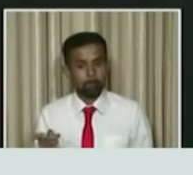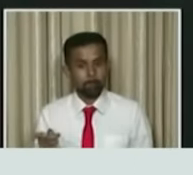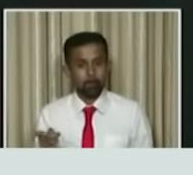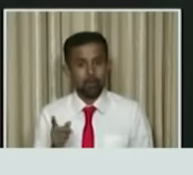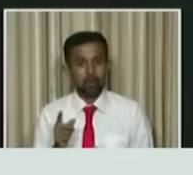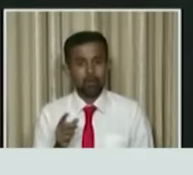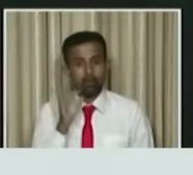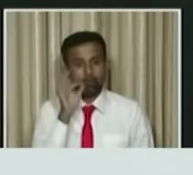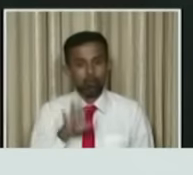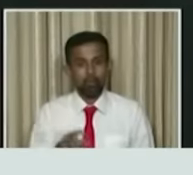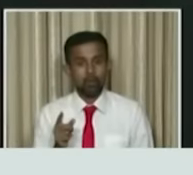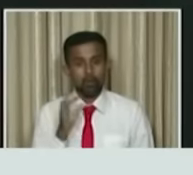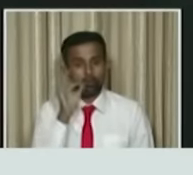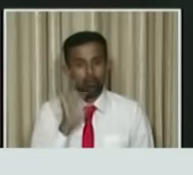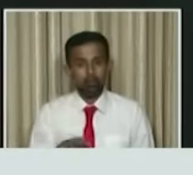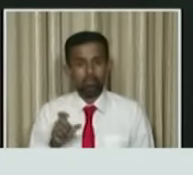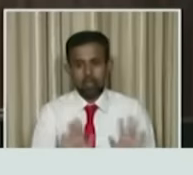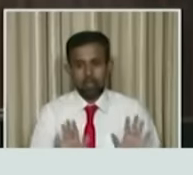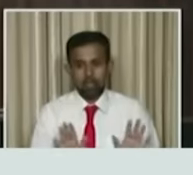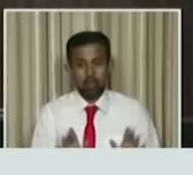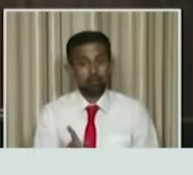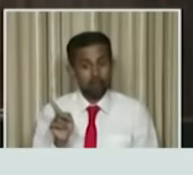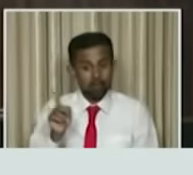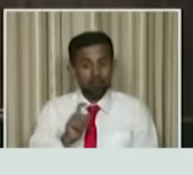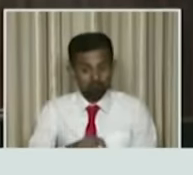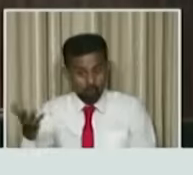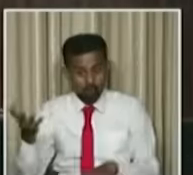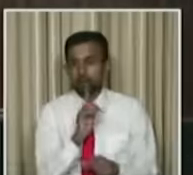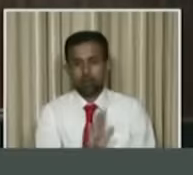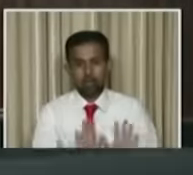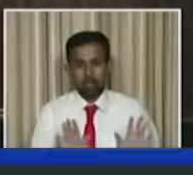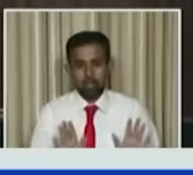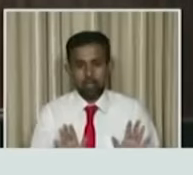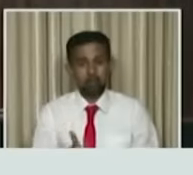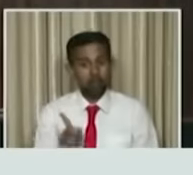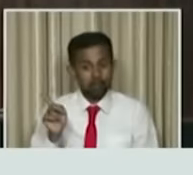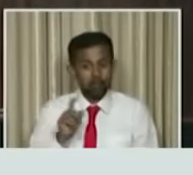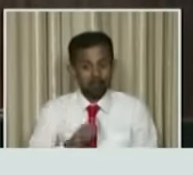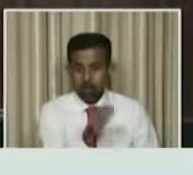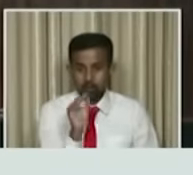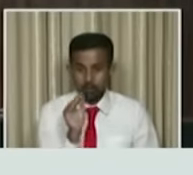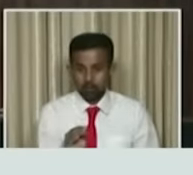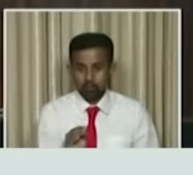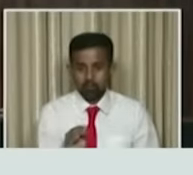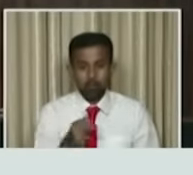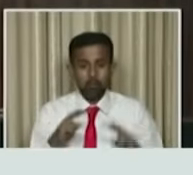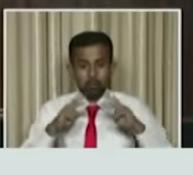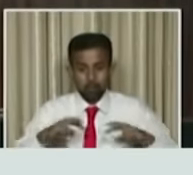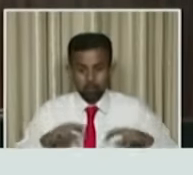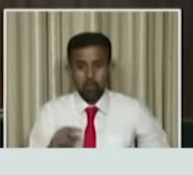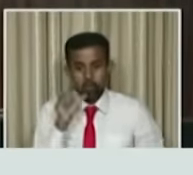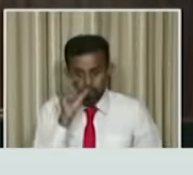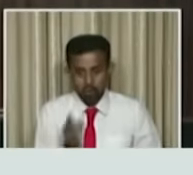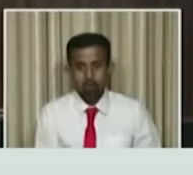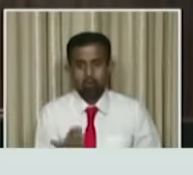महाचार्य तुम्हारे पुता कोप के विलवाड़ी ने परीक्षण या करने बाबटे खता नायक पार्लिमेंट वोटे देनुं दे परीक्षण या कल बलान में नो